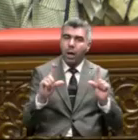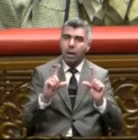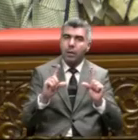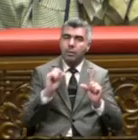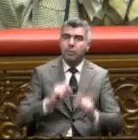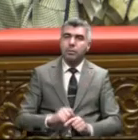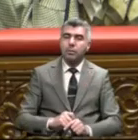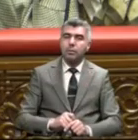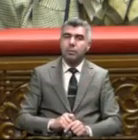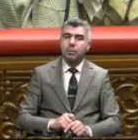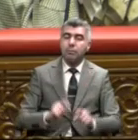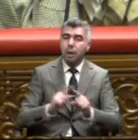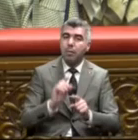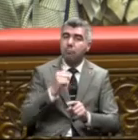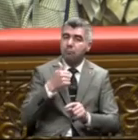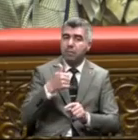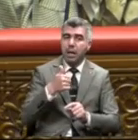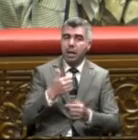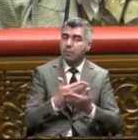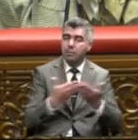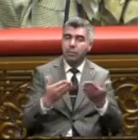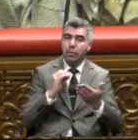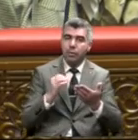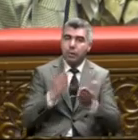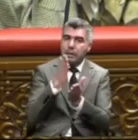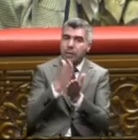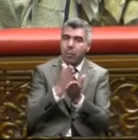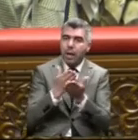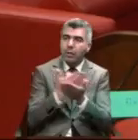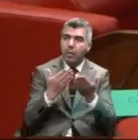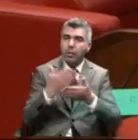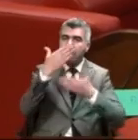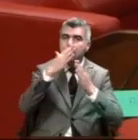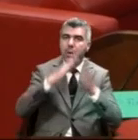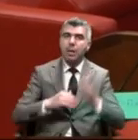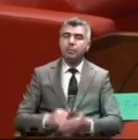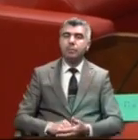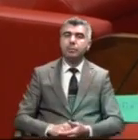انا اعتبره شيئا ايجابيا في اطار البناء الديمقراطي لبلدنا